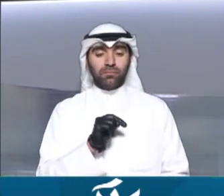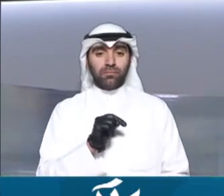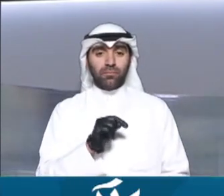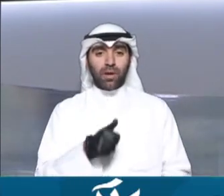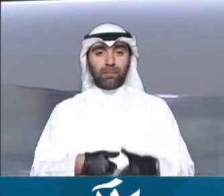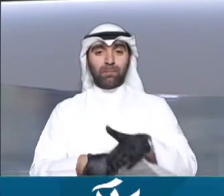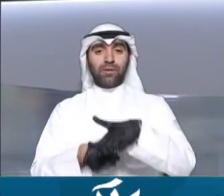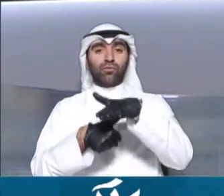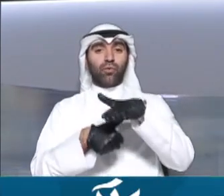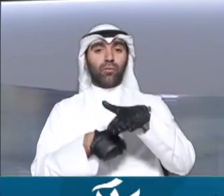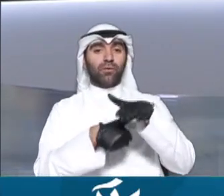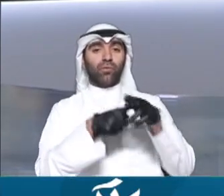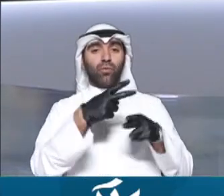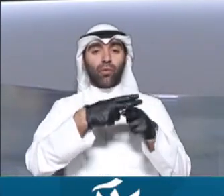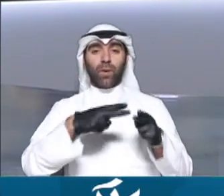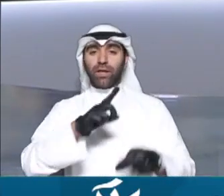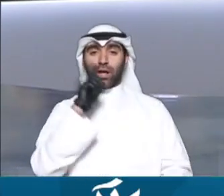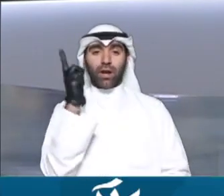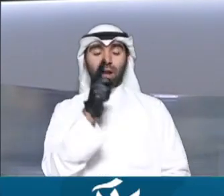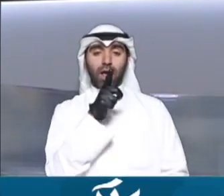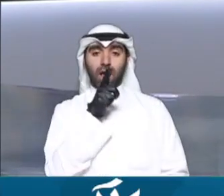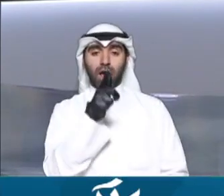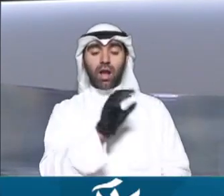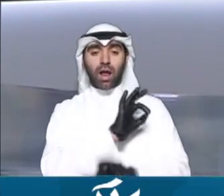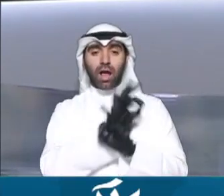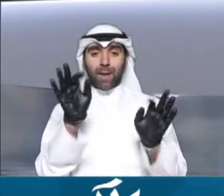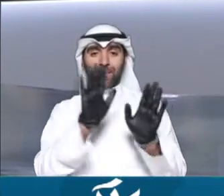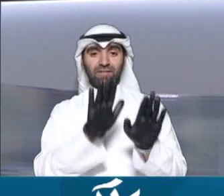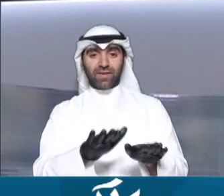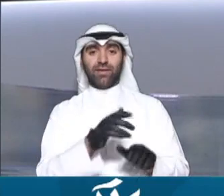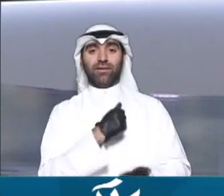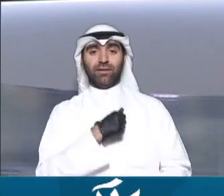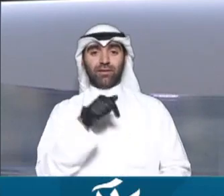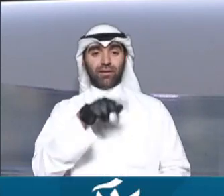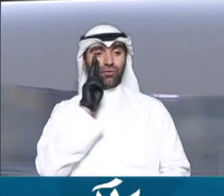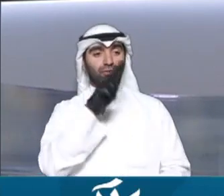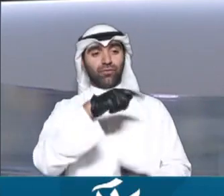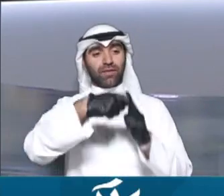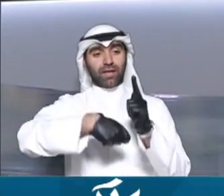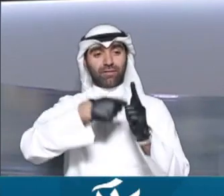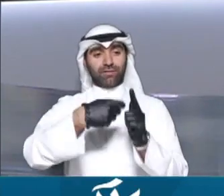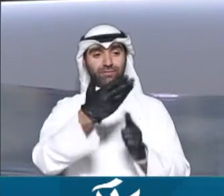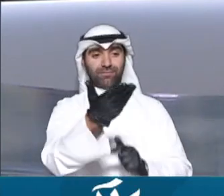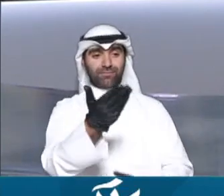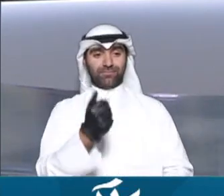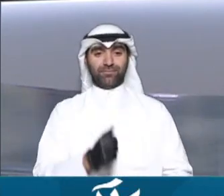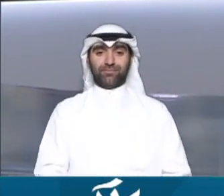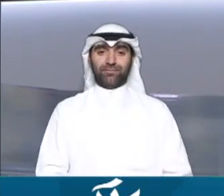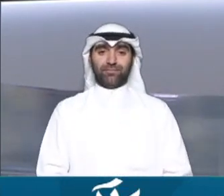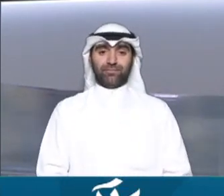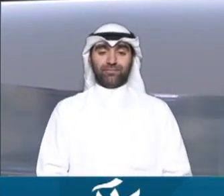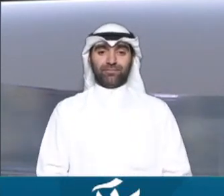الأنشطة والقطاعات الاقتصادية في البلد. نتابع هذا التقرير ونرجع لكم مرة ثانية.